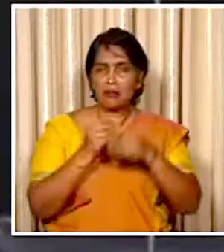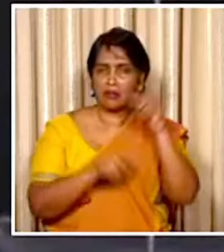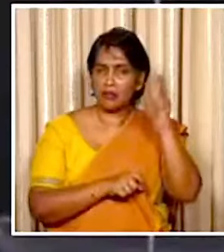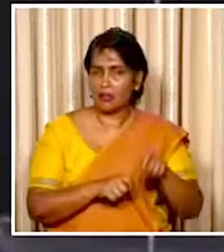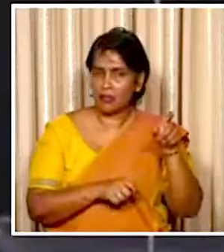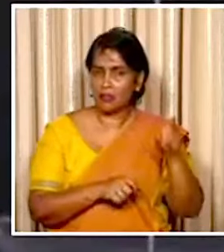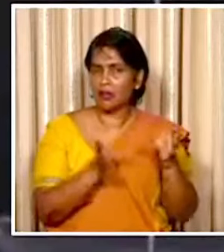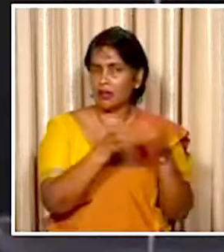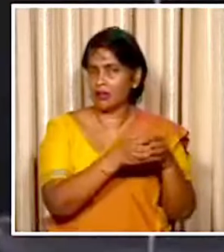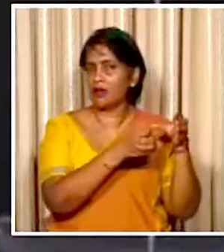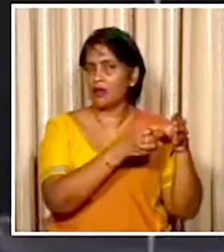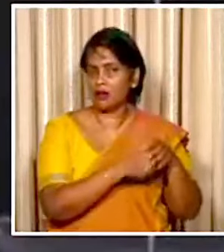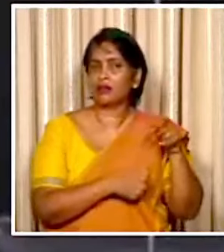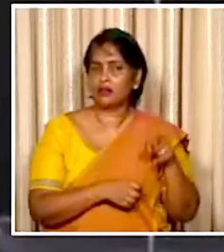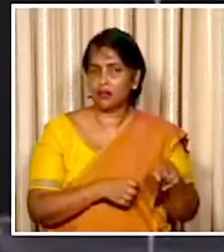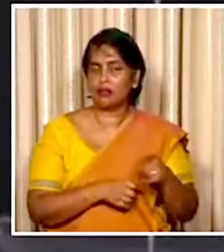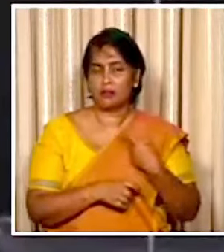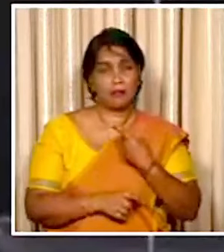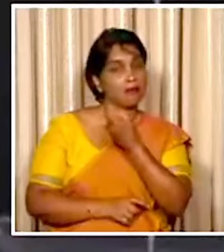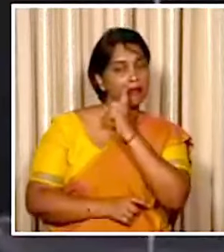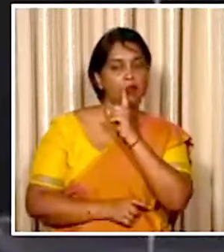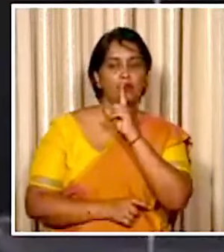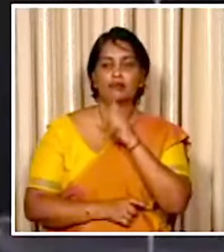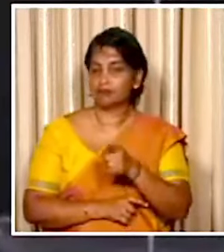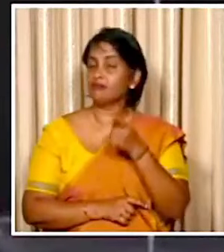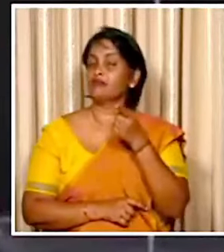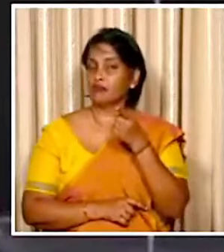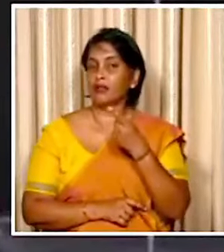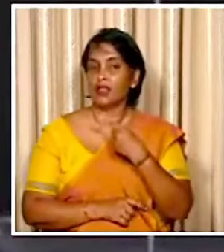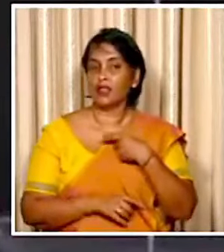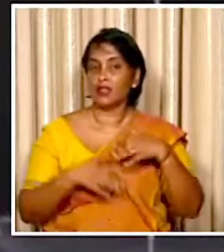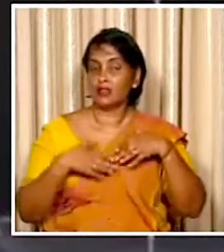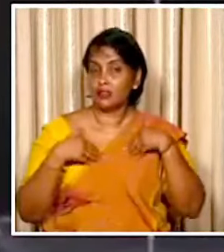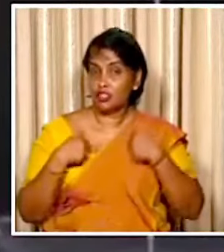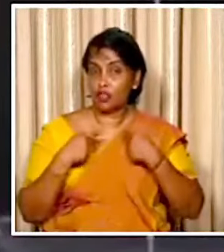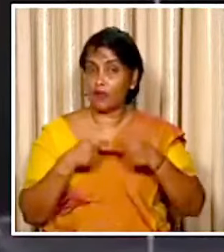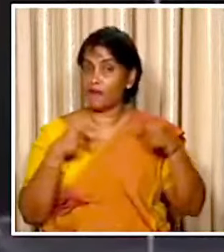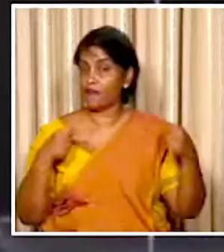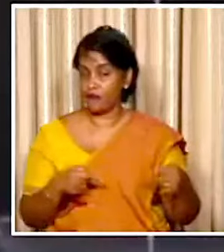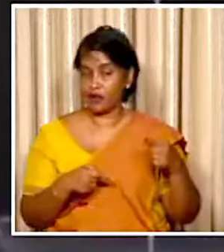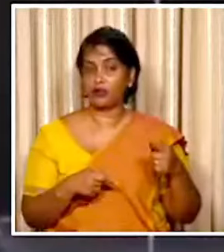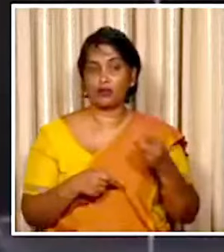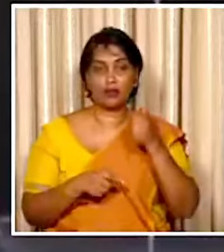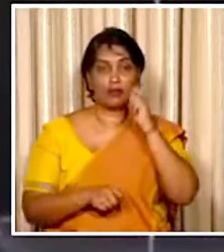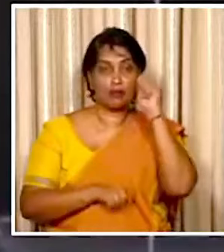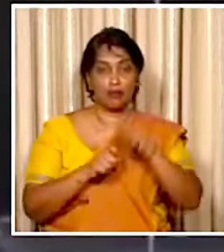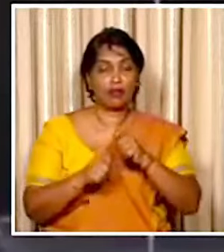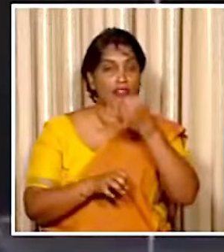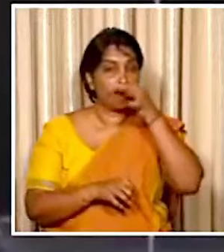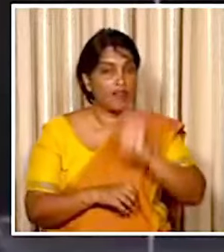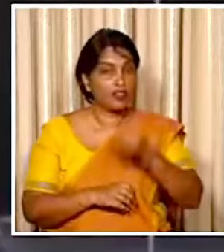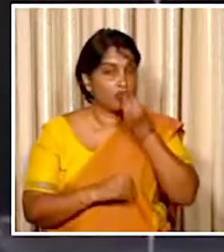ජාවාරම්කාරී කණ්ඩායම් තමයි මේ තර්ජනය කළේ උඹලා අපේ මේ සෞඛ්‍ය විරෝධී මේ පාරිභෝගිකයාට